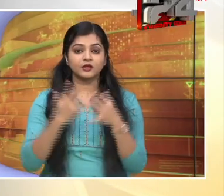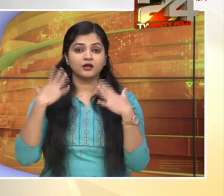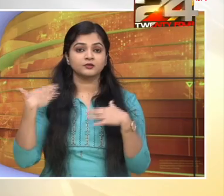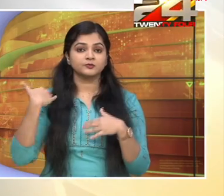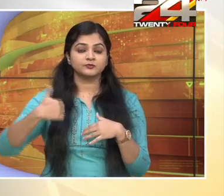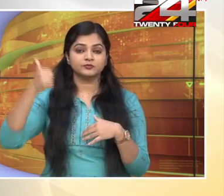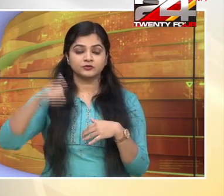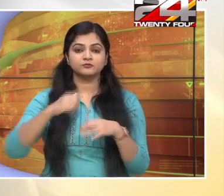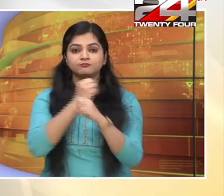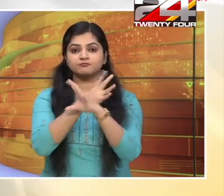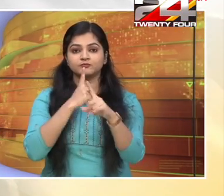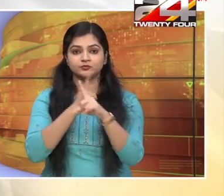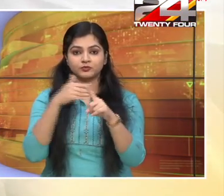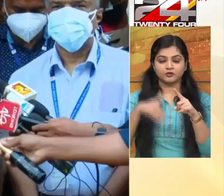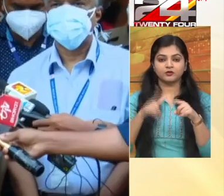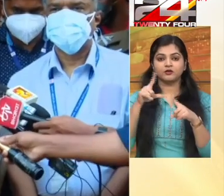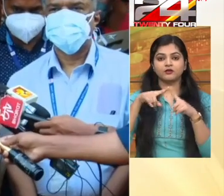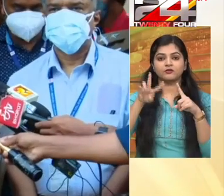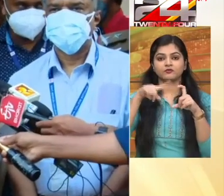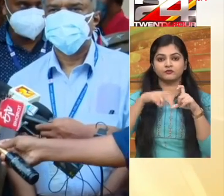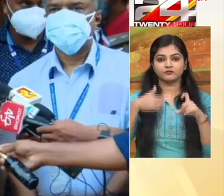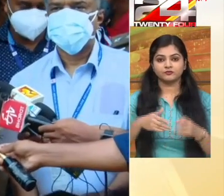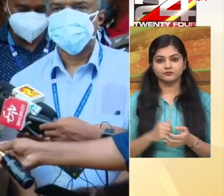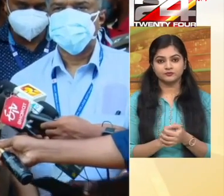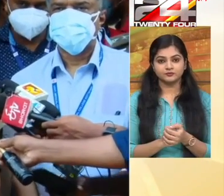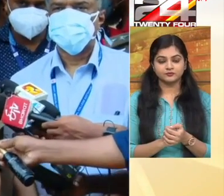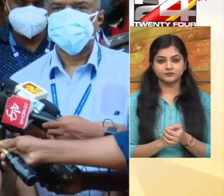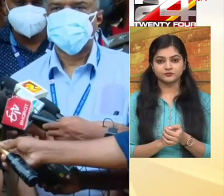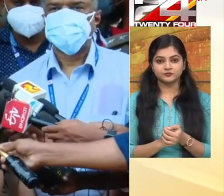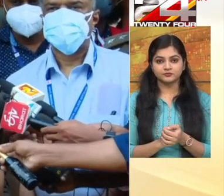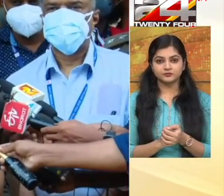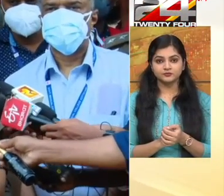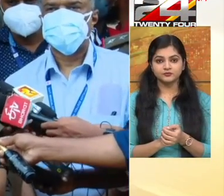ആരോഗ്യമന്ത്രി വീണ ജോർജ് മാധ്യമങ്ങളെ കാണുന്നു. തത്സമയ സംപ്രേഷണത്തിലേക്ക്.